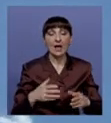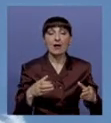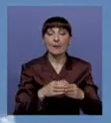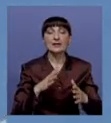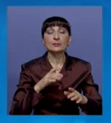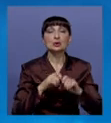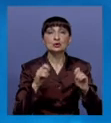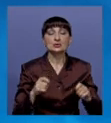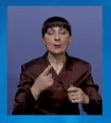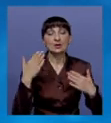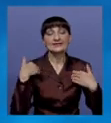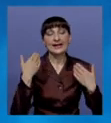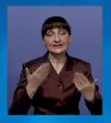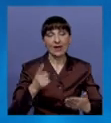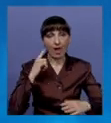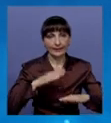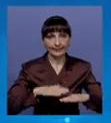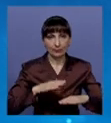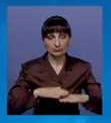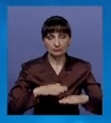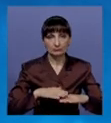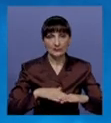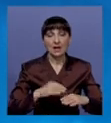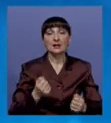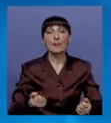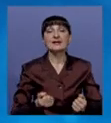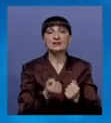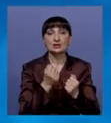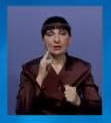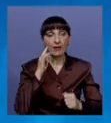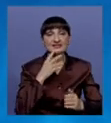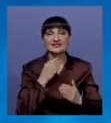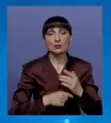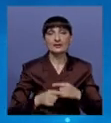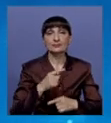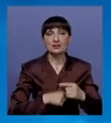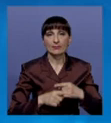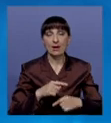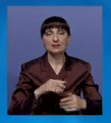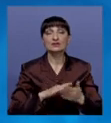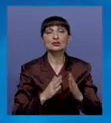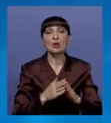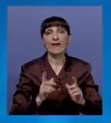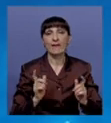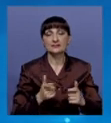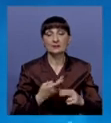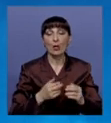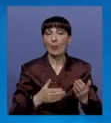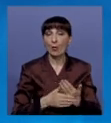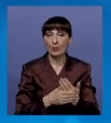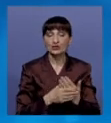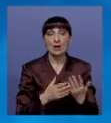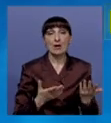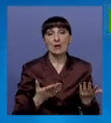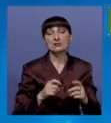Компания была создана по инициативе акима Бакыджана Сагинтаева для поддержки отечественных предпринимателей в условиях карантина. Такая помощь позволит не